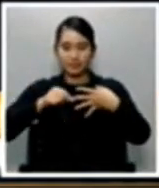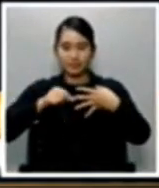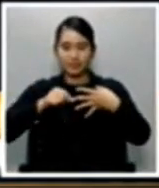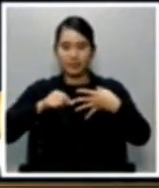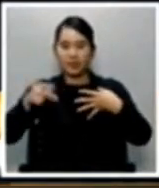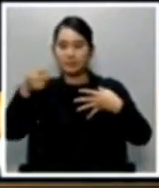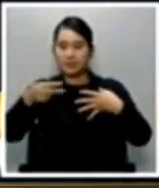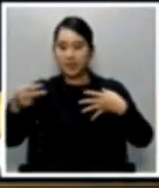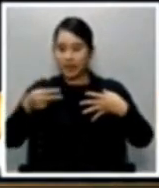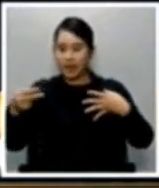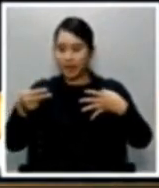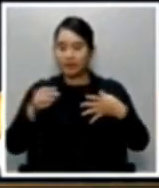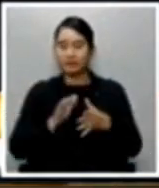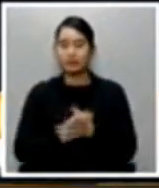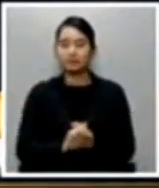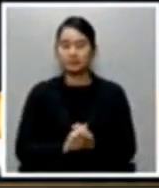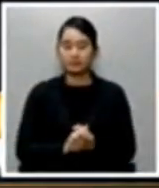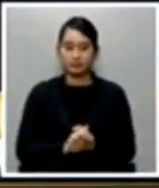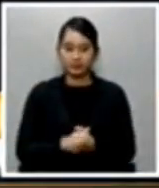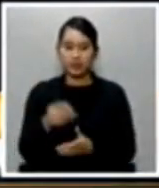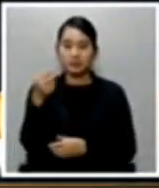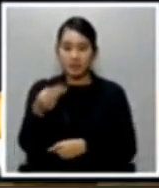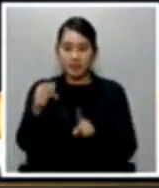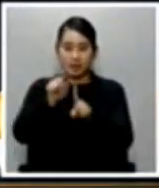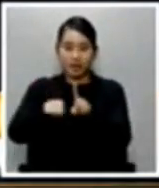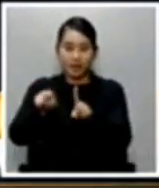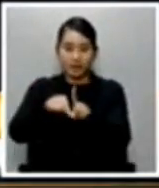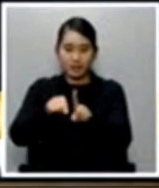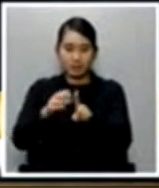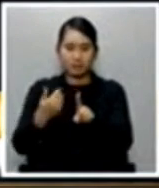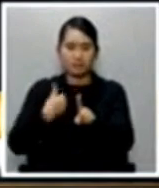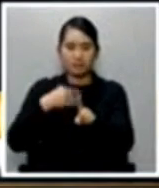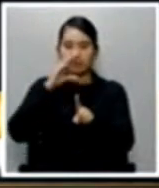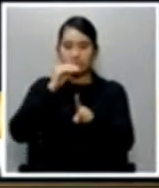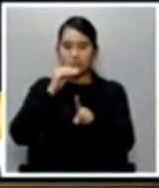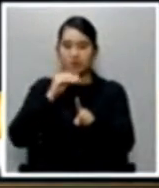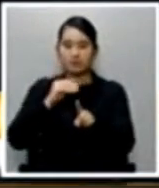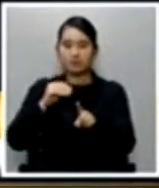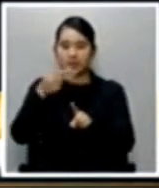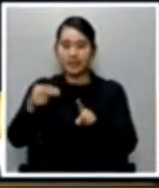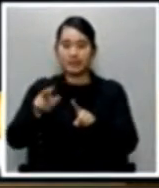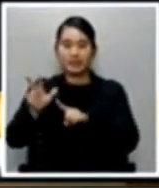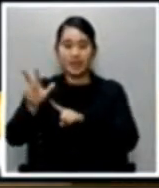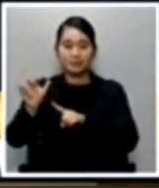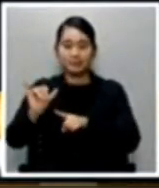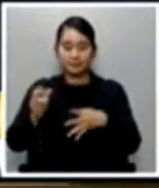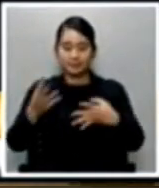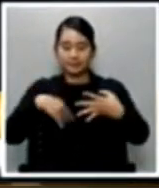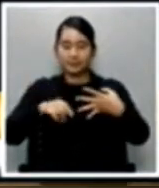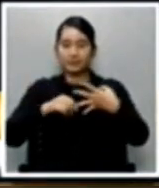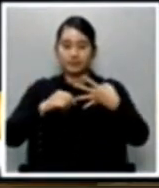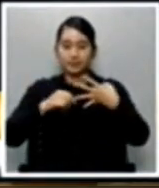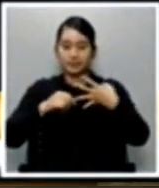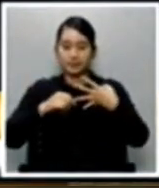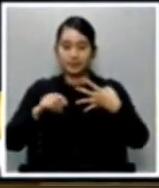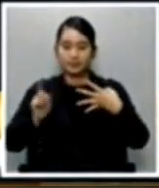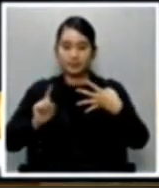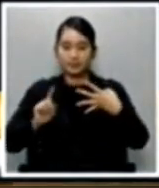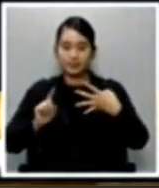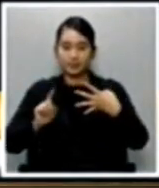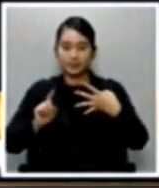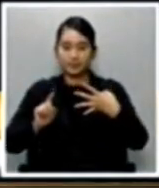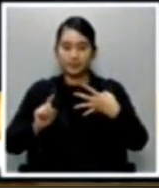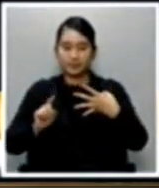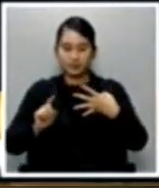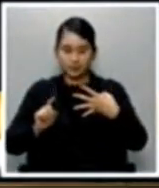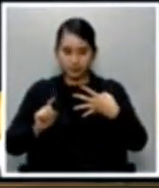ของภาษาโดยเฉพาะอย่างยิ่งนะครับภาษาอังกฤษเราอาจจะยังไม่ได้พูดถึงภาษาที่3นะครับแต่เรื่องที่3ก็คือเรื่องของ